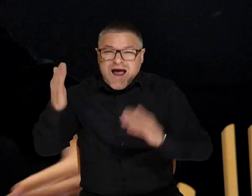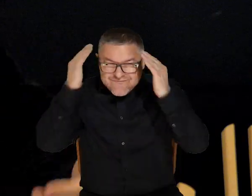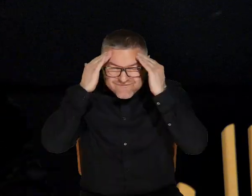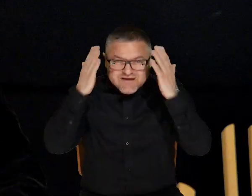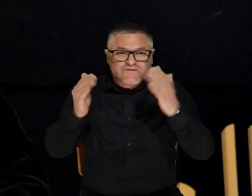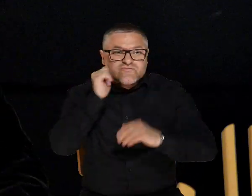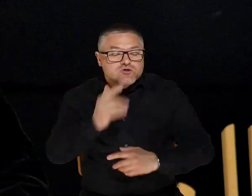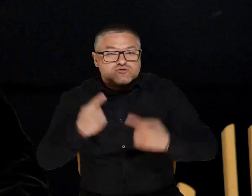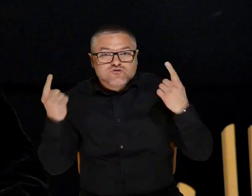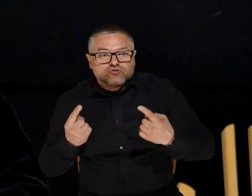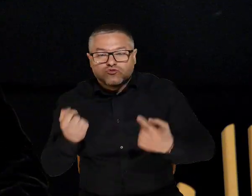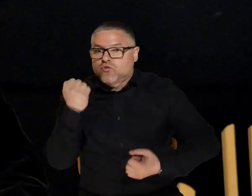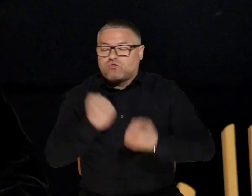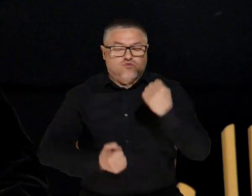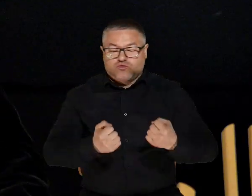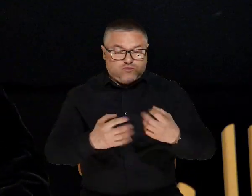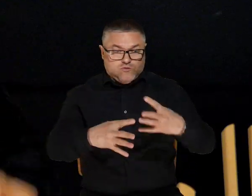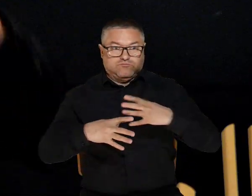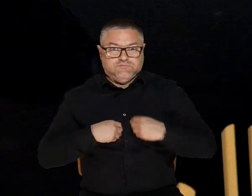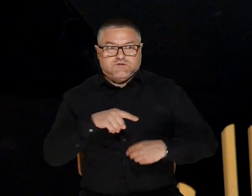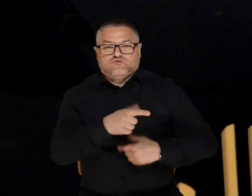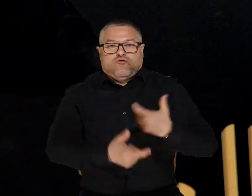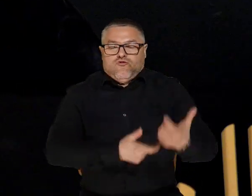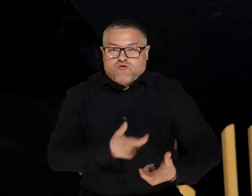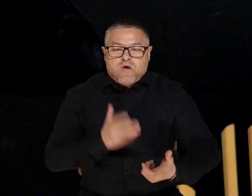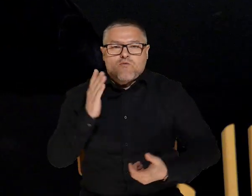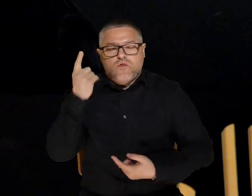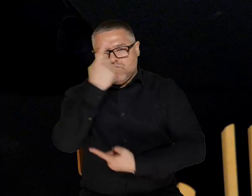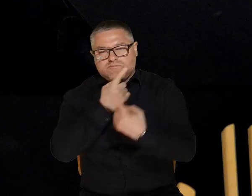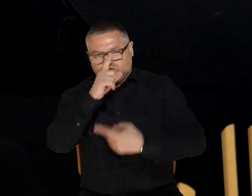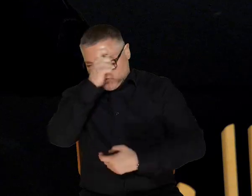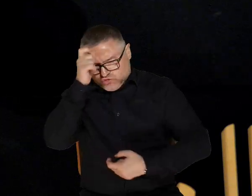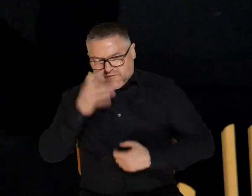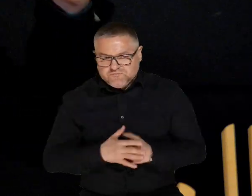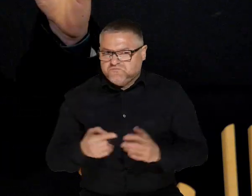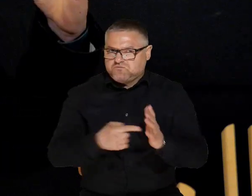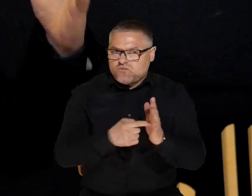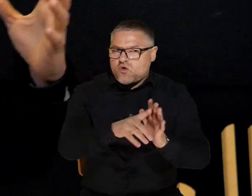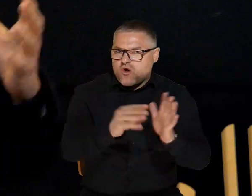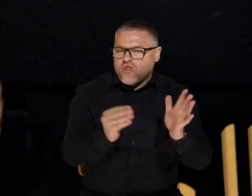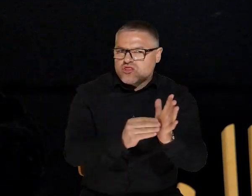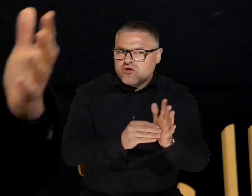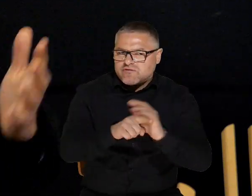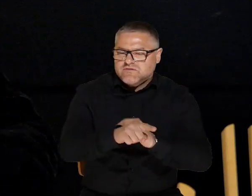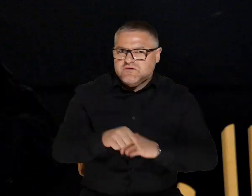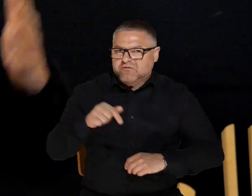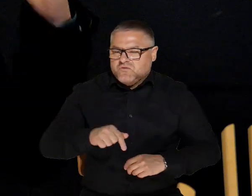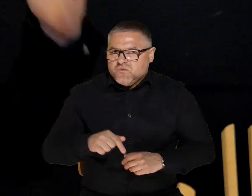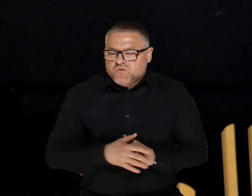takich codziennych sytuacjach są trudne do pojęcia. No i potem jak sobie człowiek pomyśli, że to jest doświadczenie, które w tym